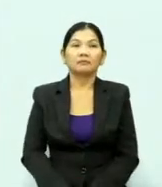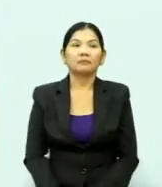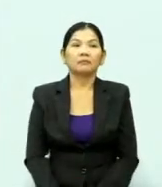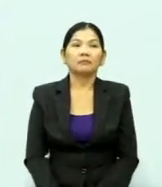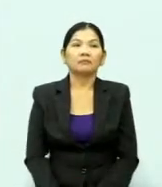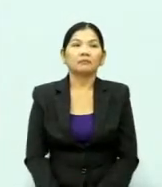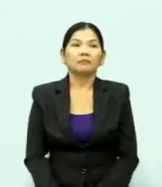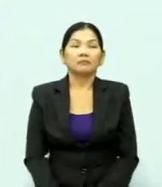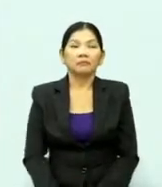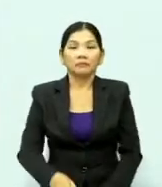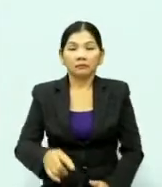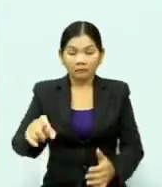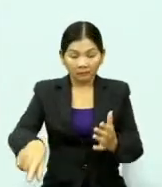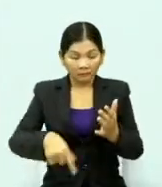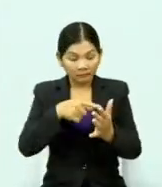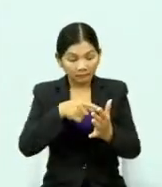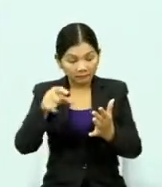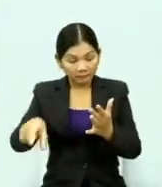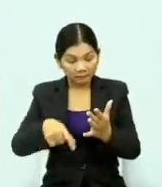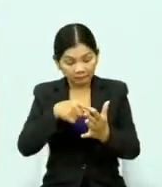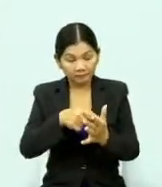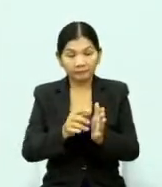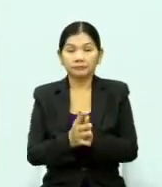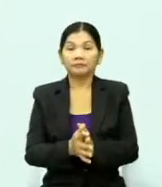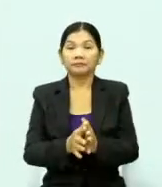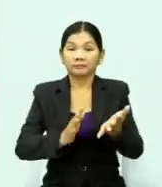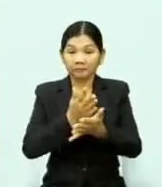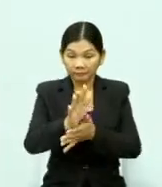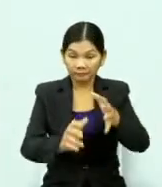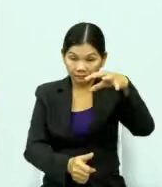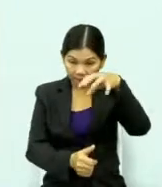kệ kệ cha sần